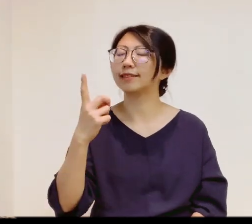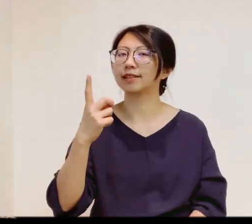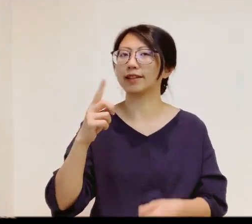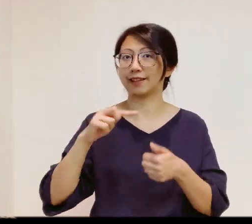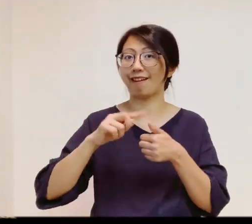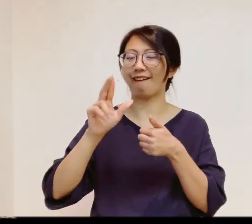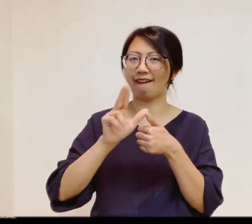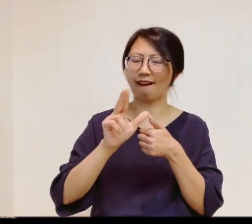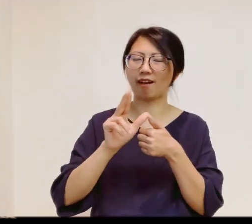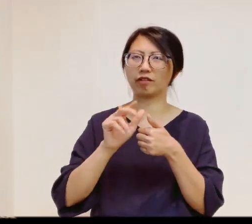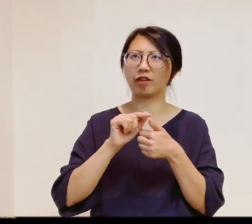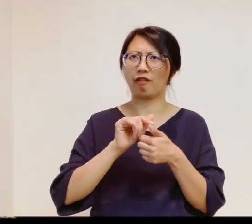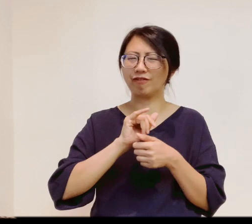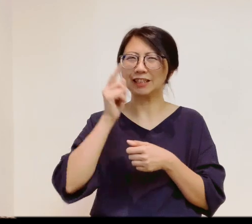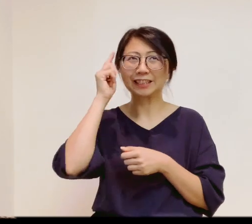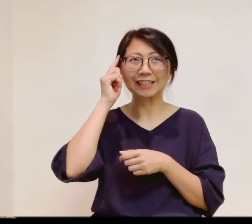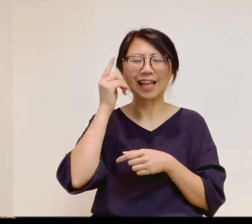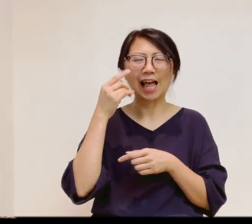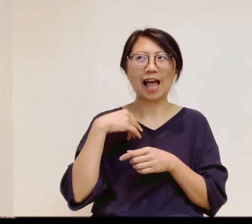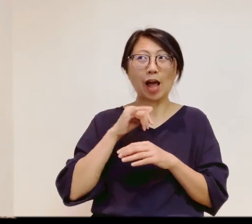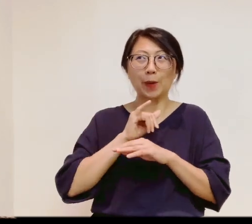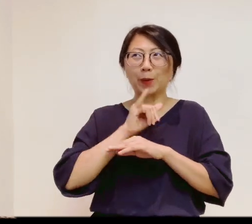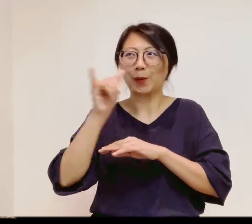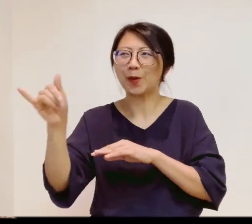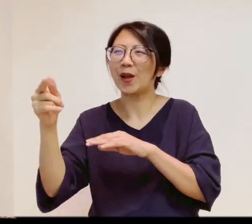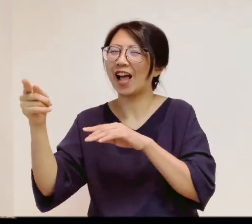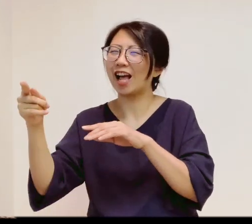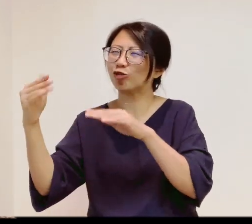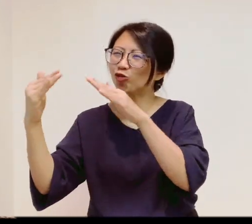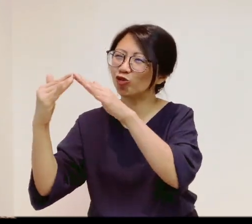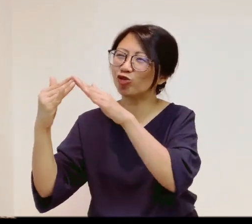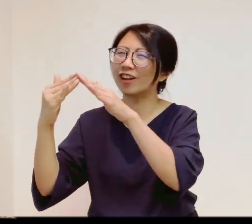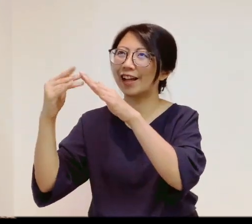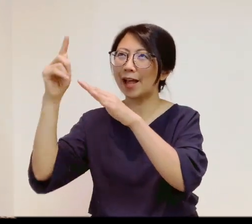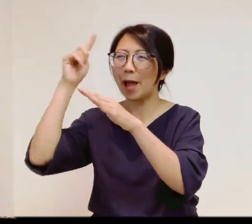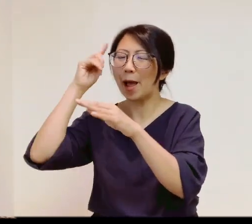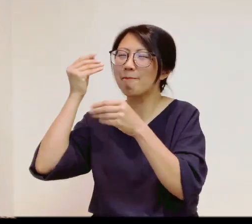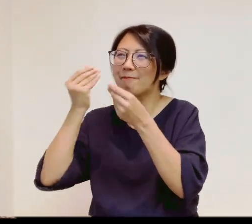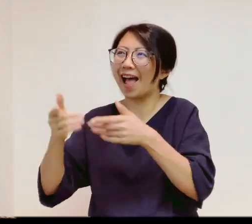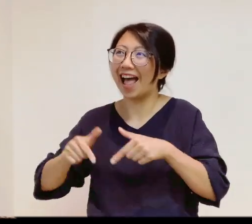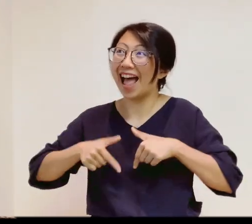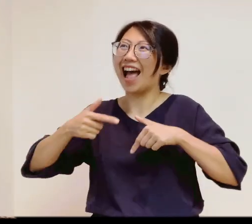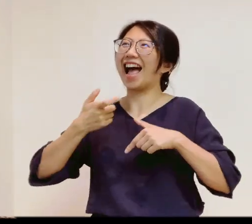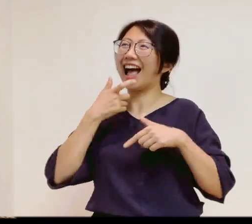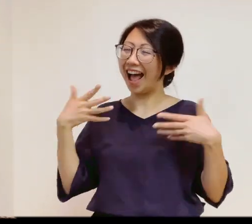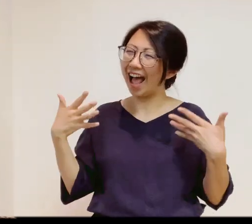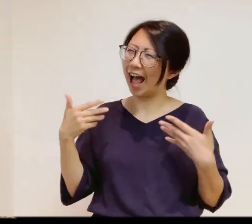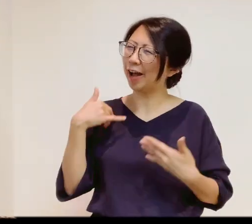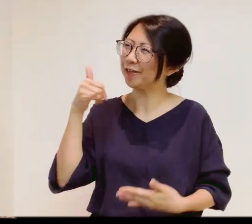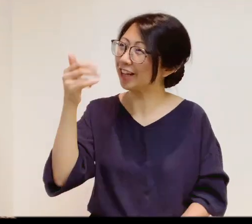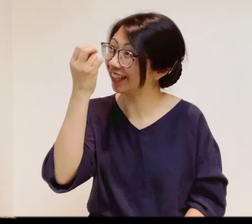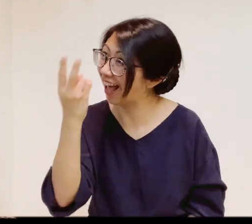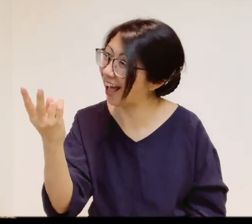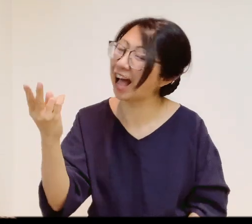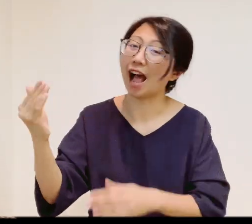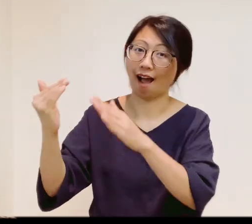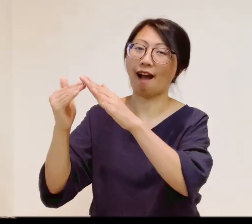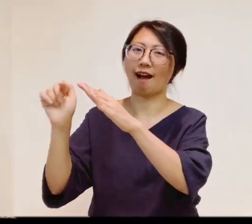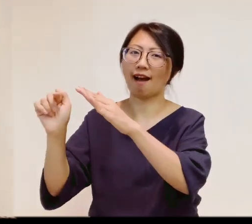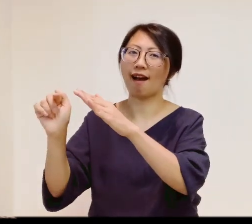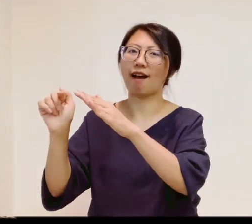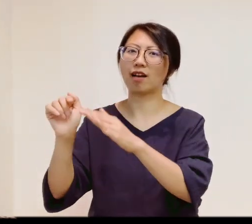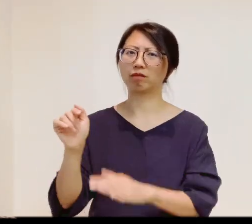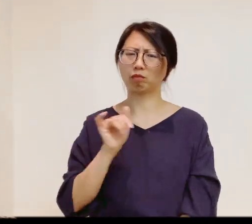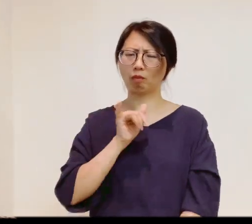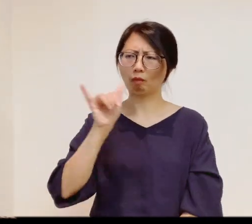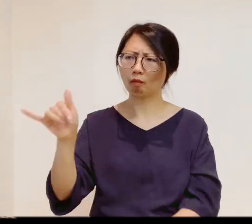能夠係真真正正保密，因為有一次咧，佢即係 Eddie 咧。走翻翻自己屋企嗰度咧，仲想俾個 surprise